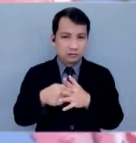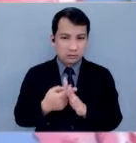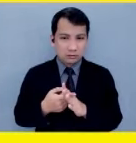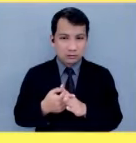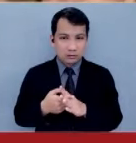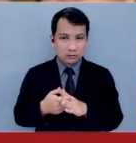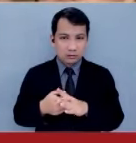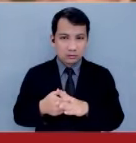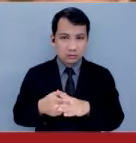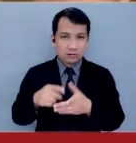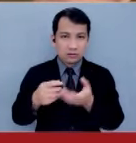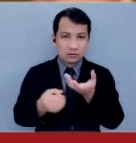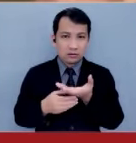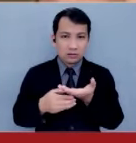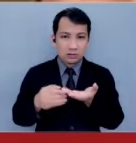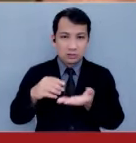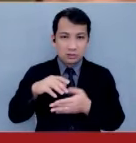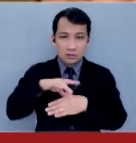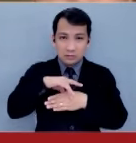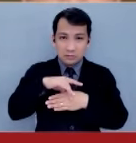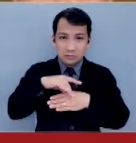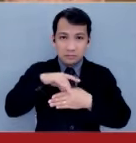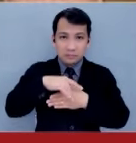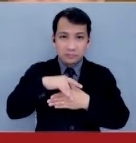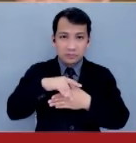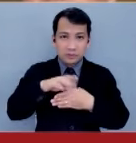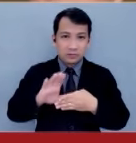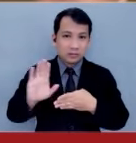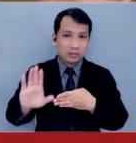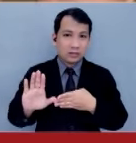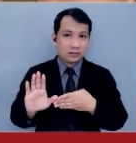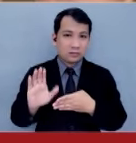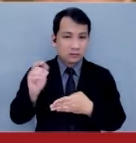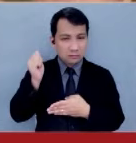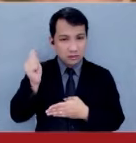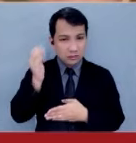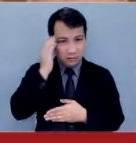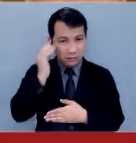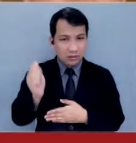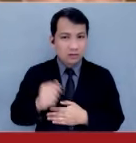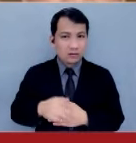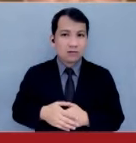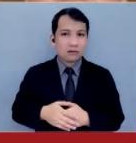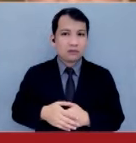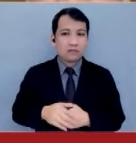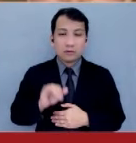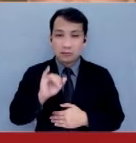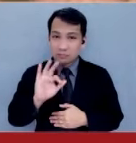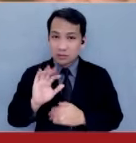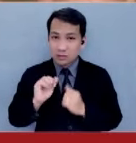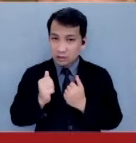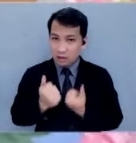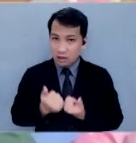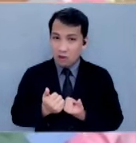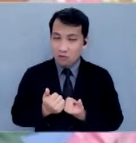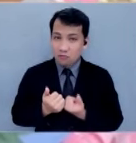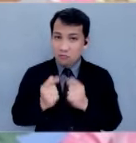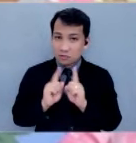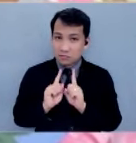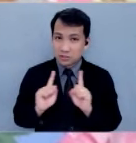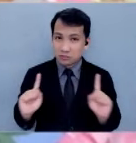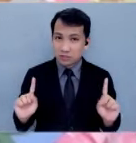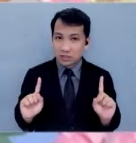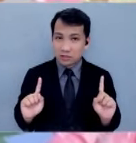sa kanila. Siyempre sila mas nakakaalam kesa tayo. Oo, kung paano nga ba sila nag-split.